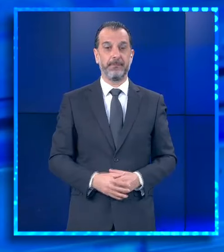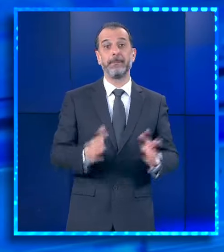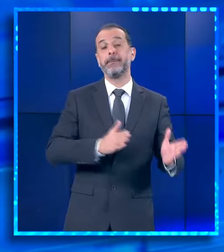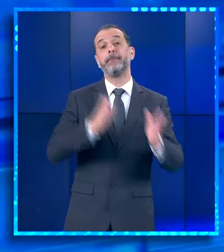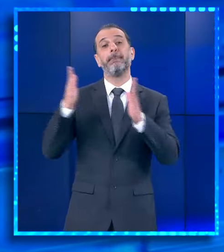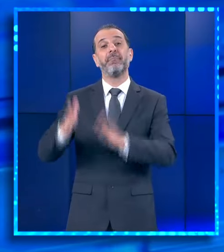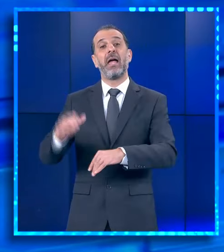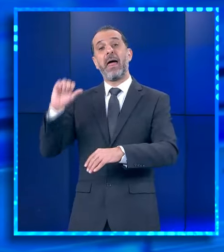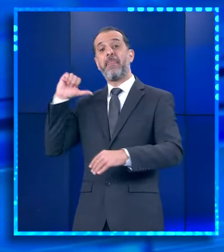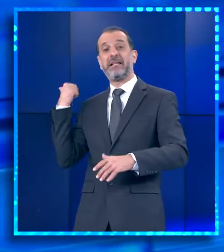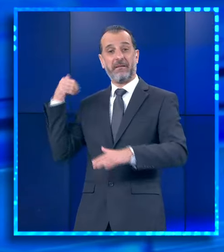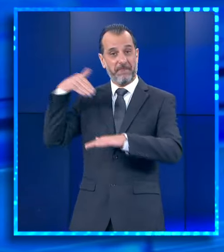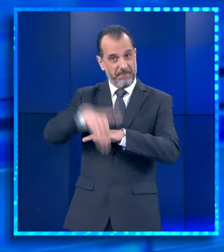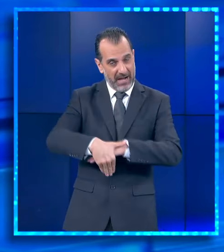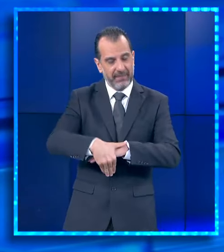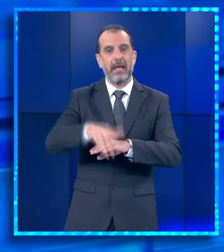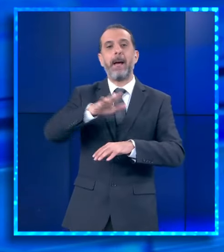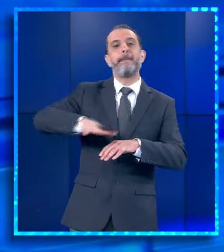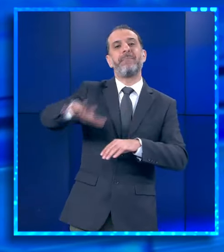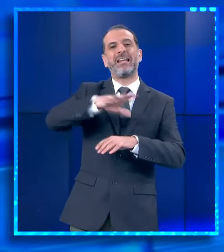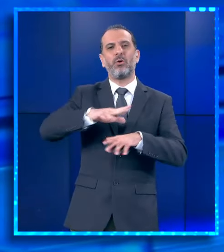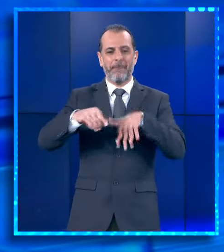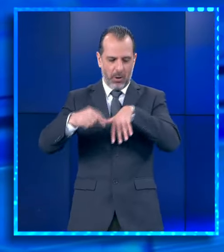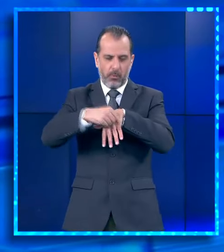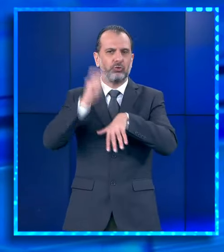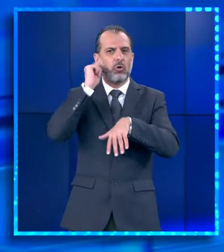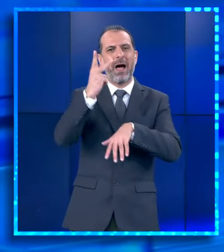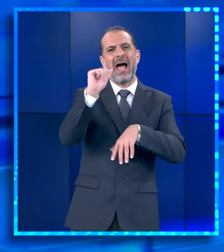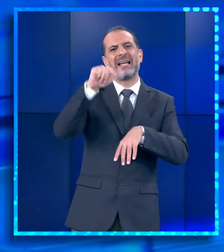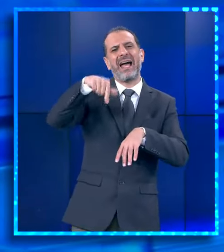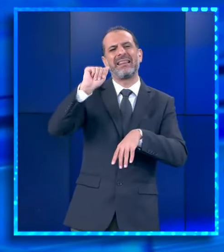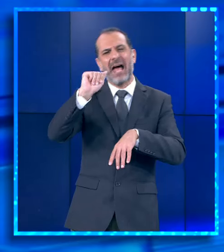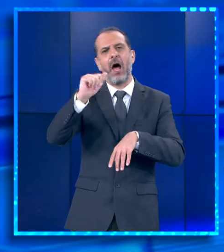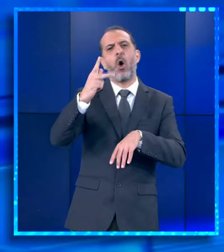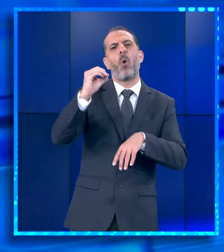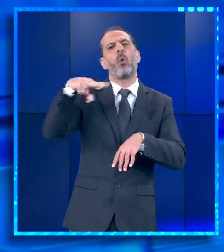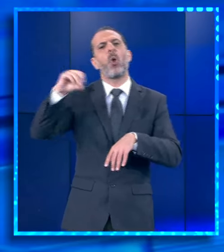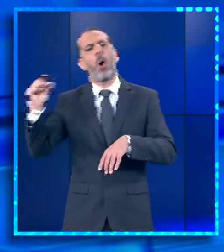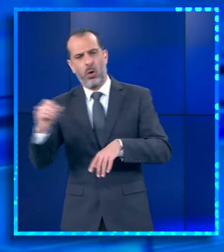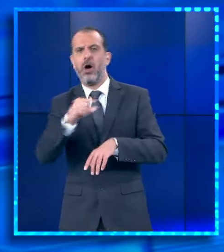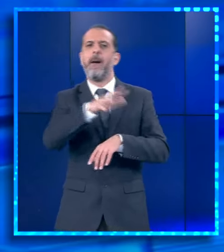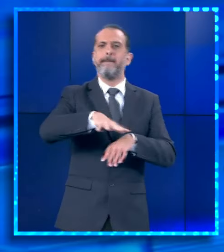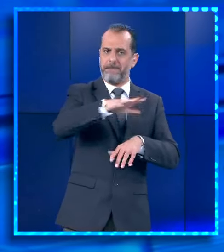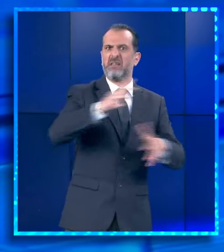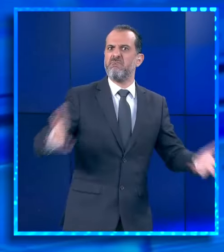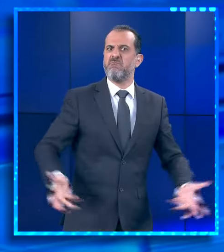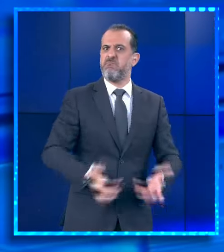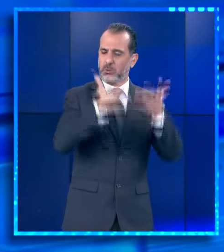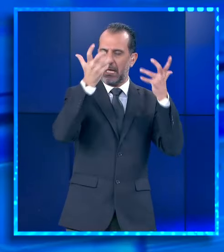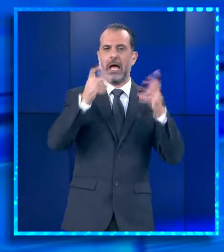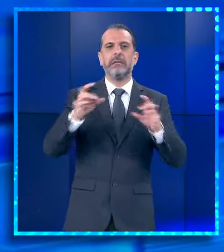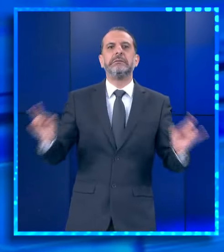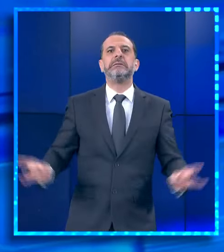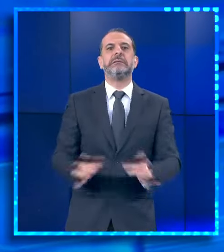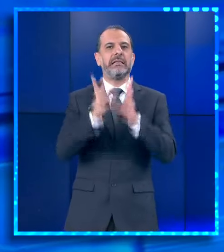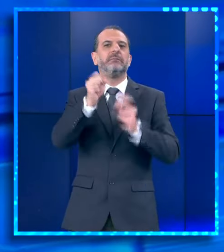Πυρκαγιά ξέσπασε χθες το βράδυ και στο Καβούρι στο Κατάκολο. Οι φλόγες πλησίασαν το σπίτι μιας ηλικιωμένης με κινητικά προβλήματα και